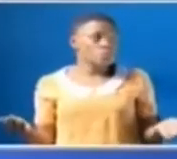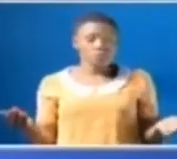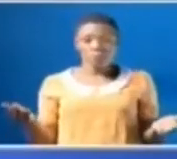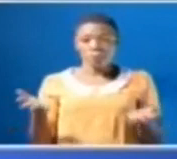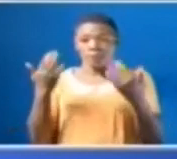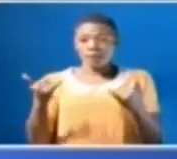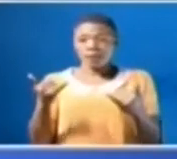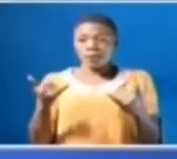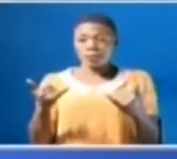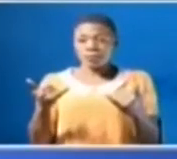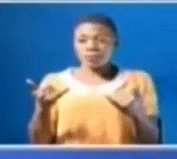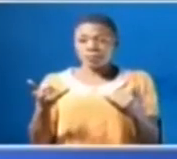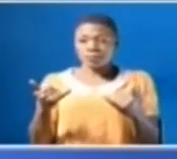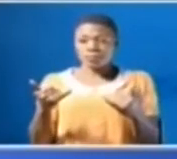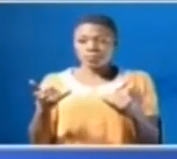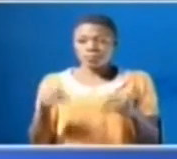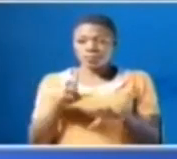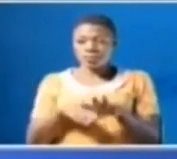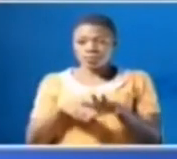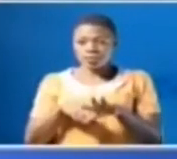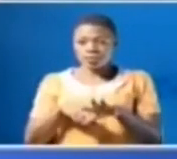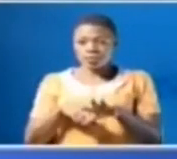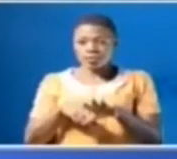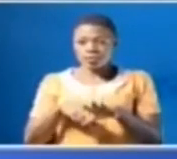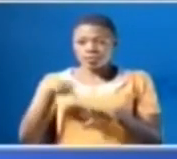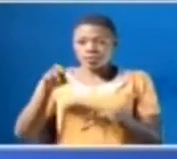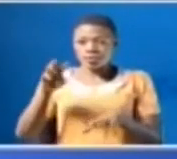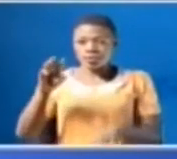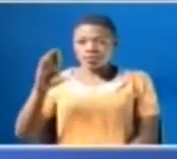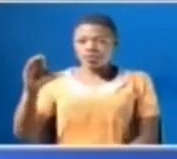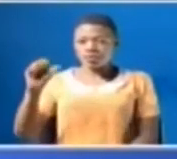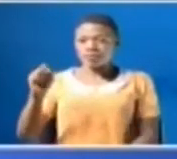wizara ikiwahusisha nyinyi kama washikadau, pengine nini ambacho kitaweza kubadilika?